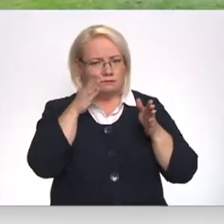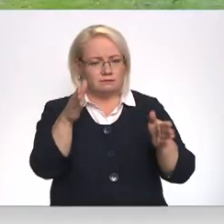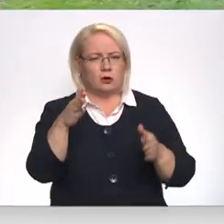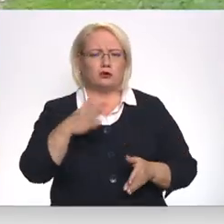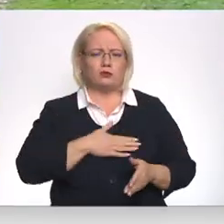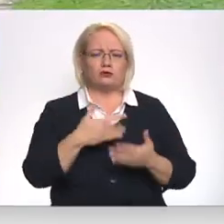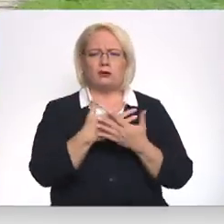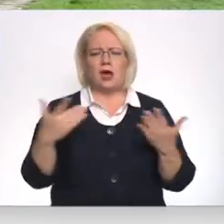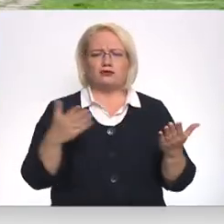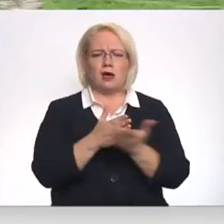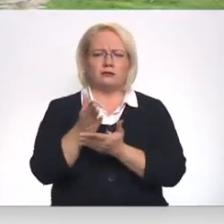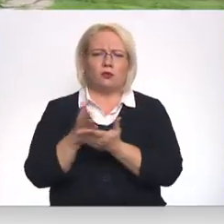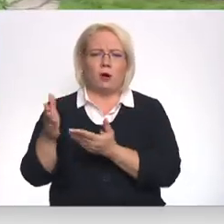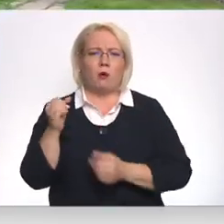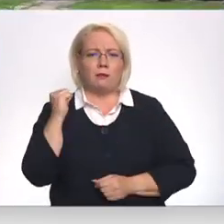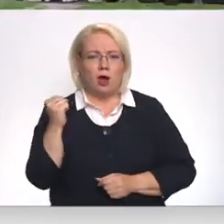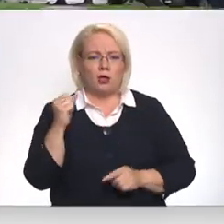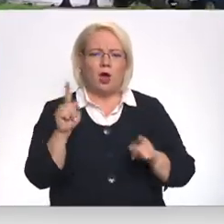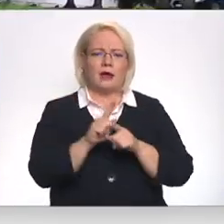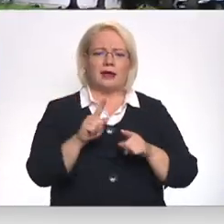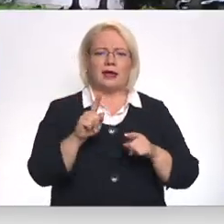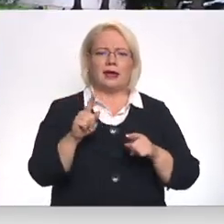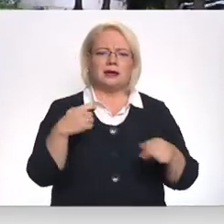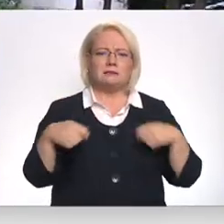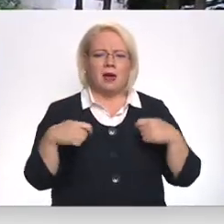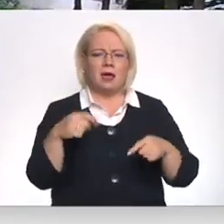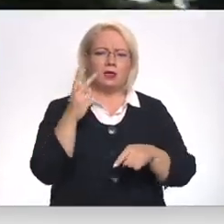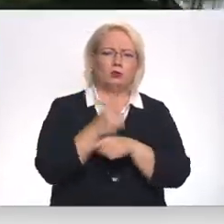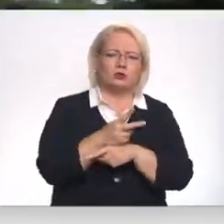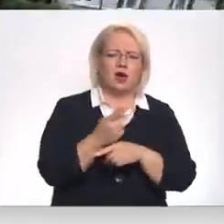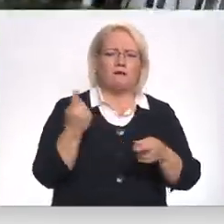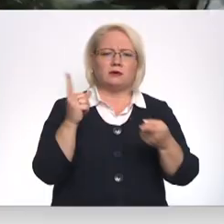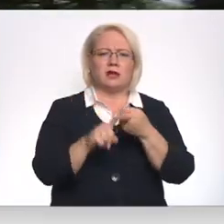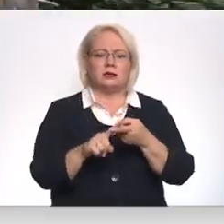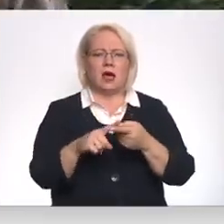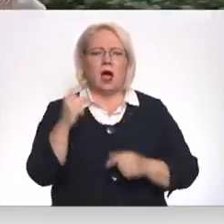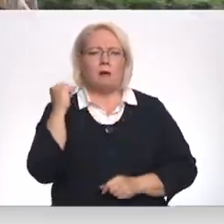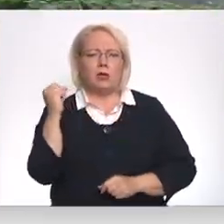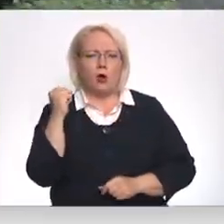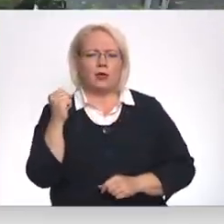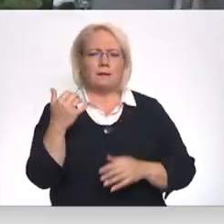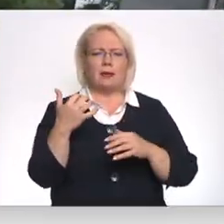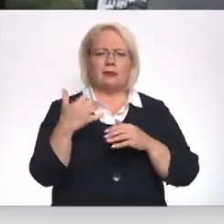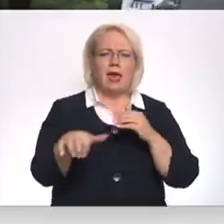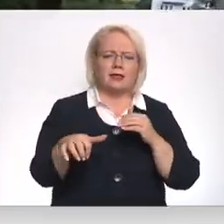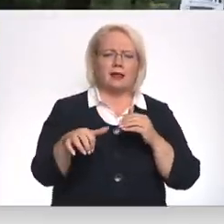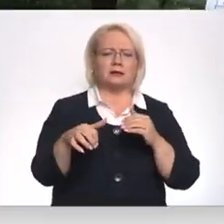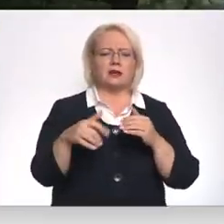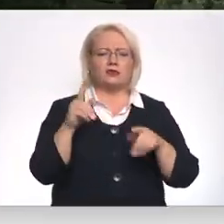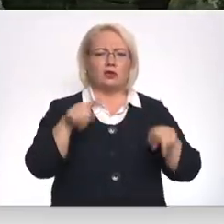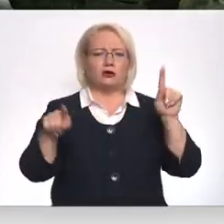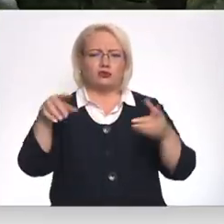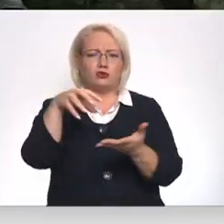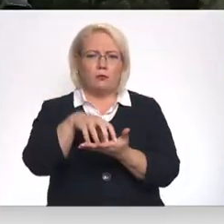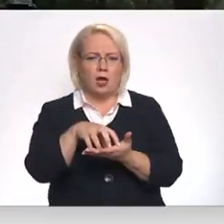hibrīda apdraudējumiem, tātad arī izspēlētie vingrinājumi vairāk saistījās ar apdraudējumu neutralizēšanu atsevišķos